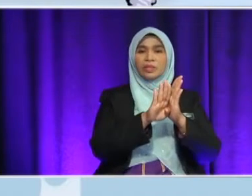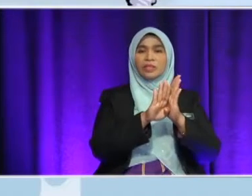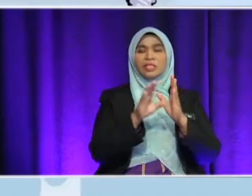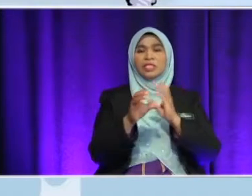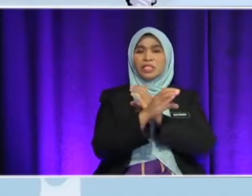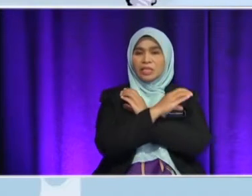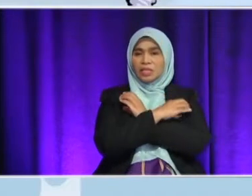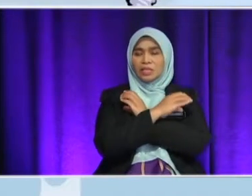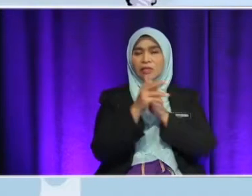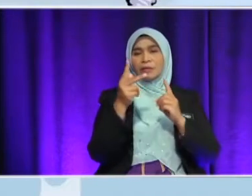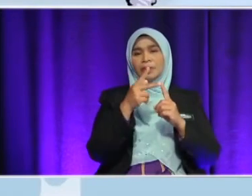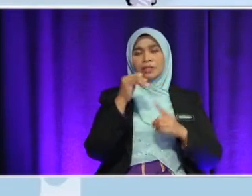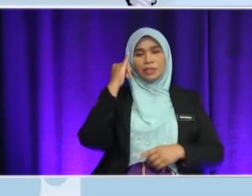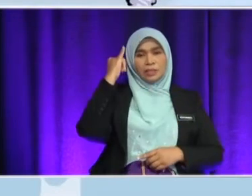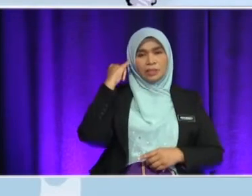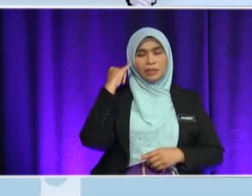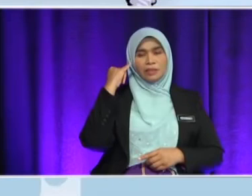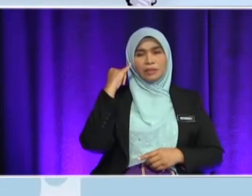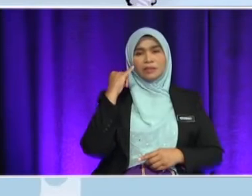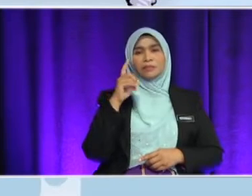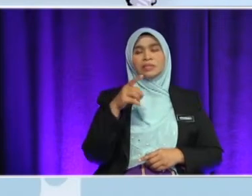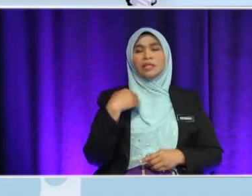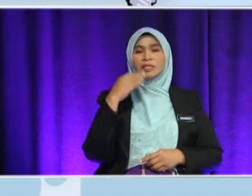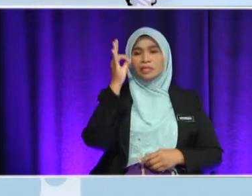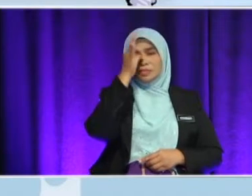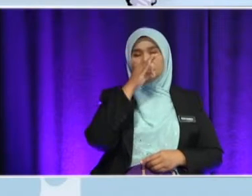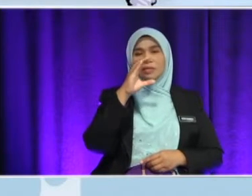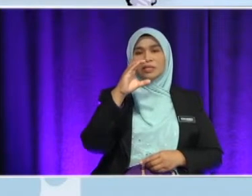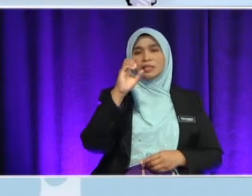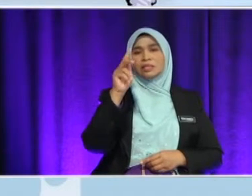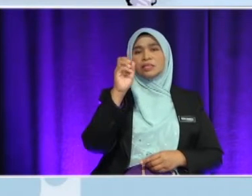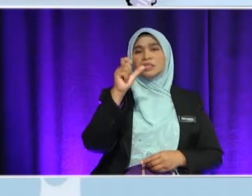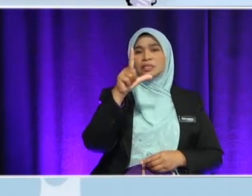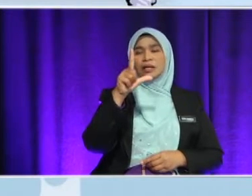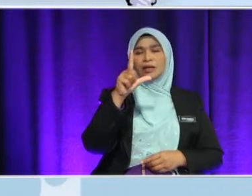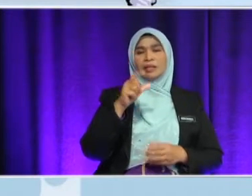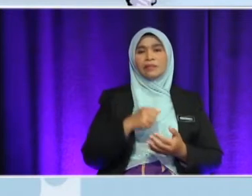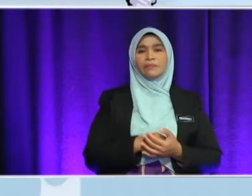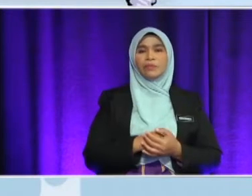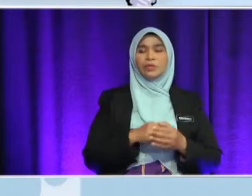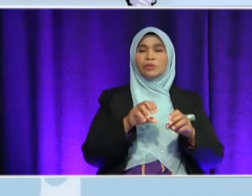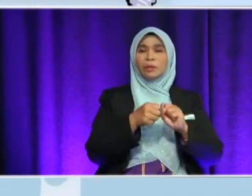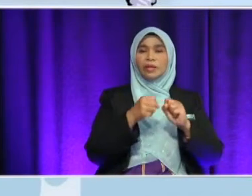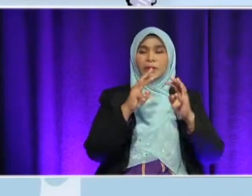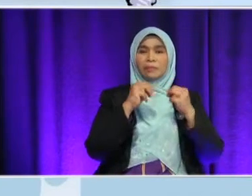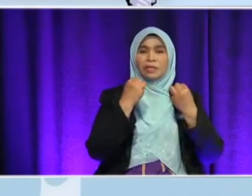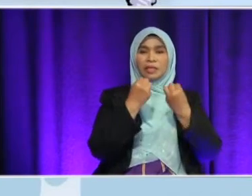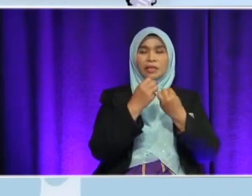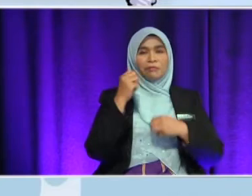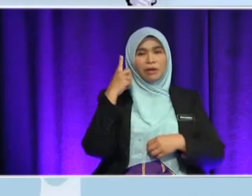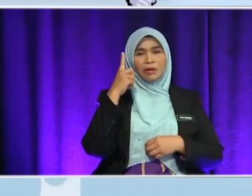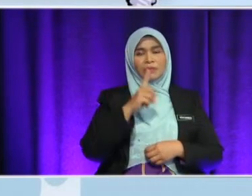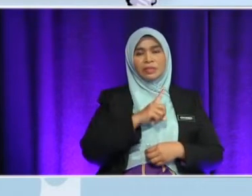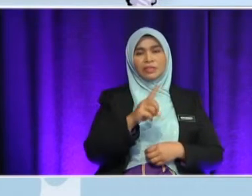kita hendaklah bersifat cekal adalah menyebarkan dakwah sebagai menderita tadi sampaikan tadi agar masyarakat ini memahami Islam yang